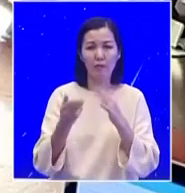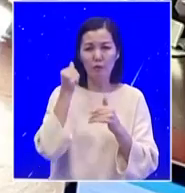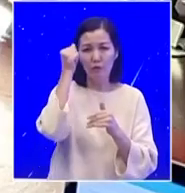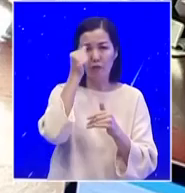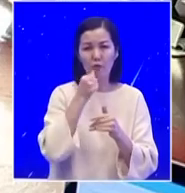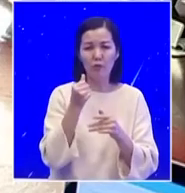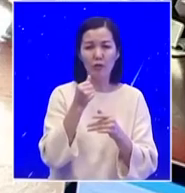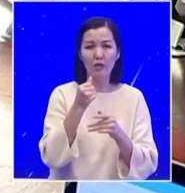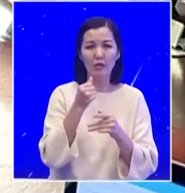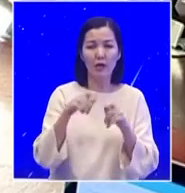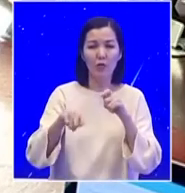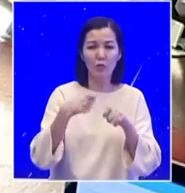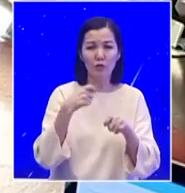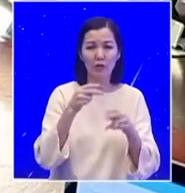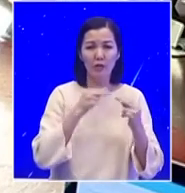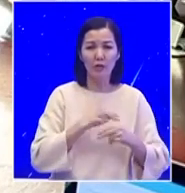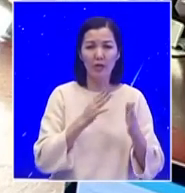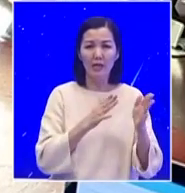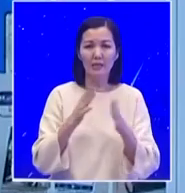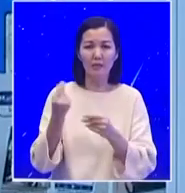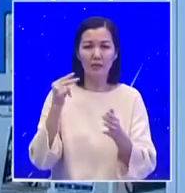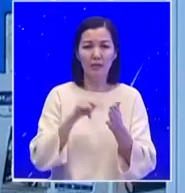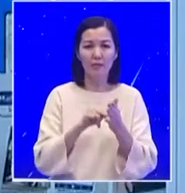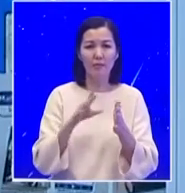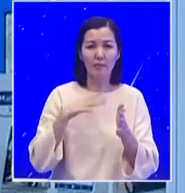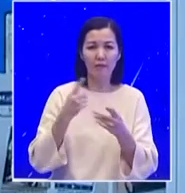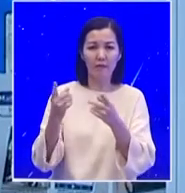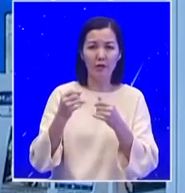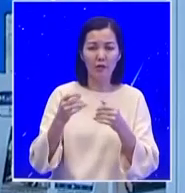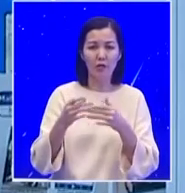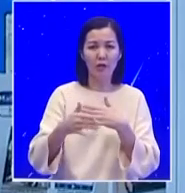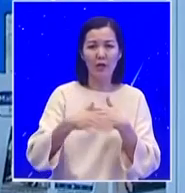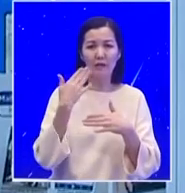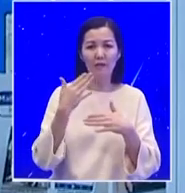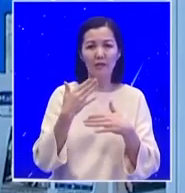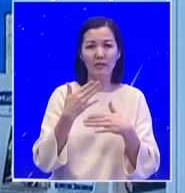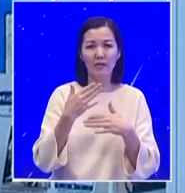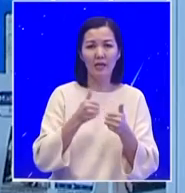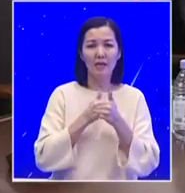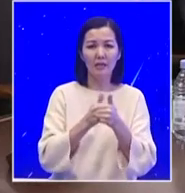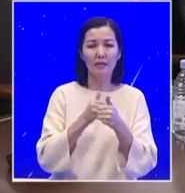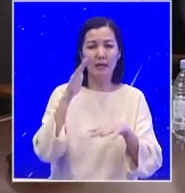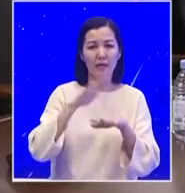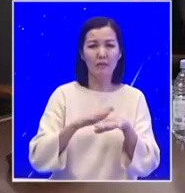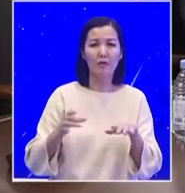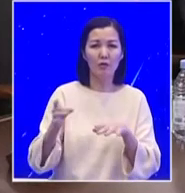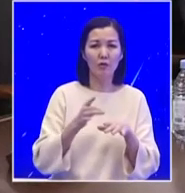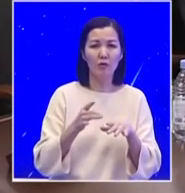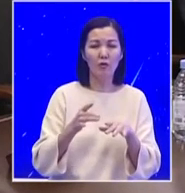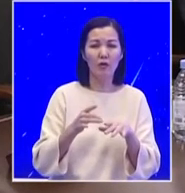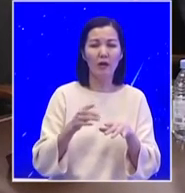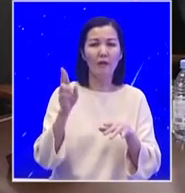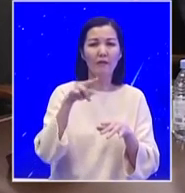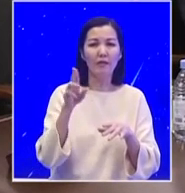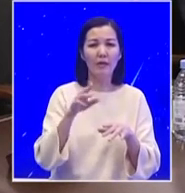года за упущение в работе по стабилизации цен был привлечен к ответственности ряд заместителей акимов регионов. Так, в